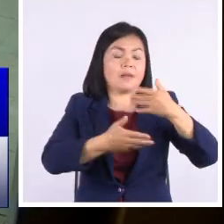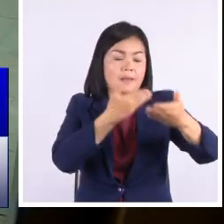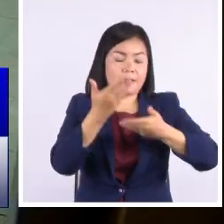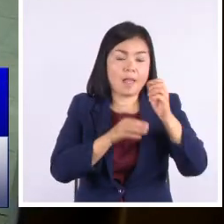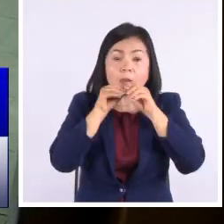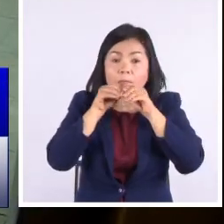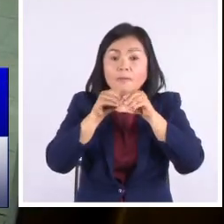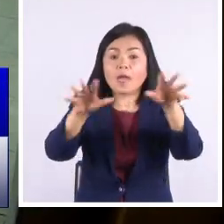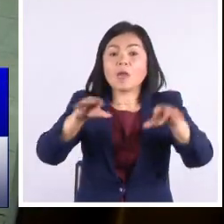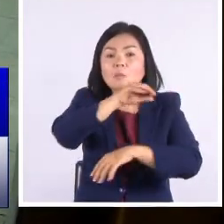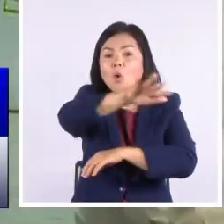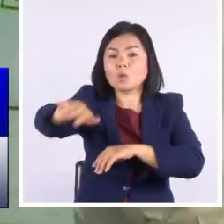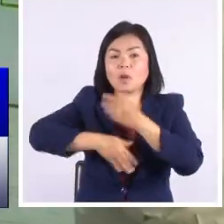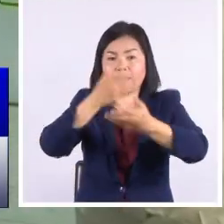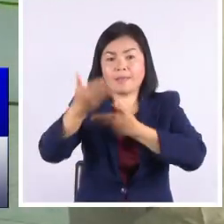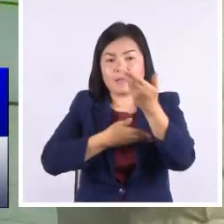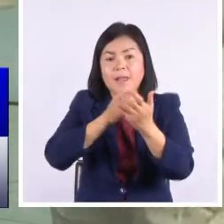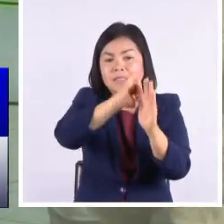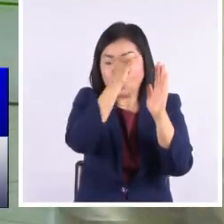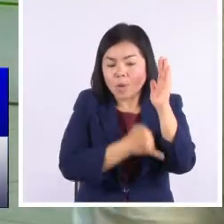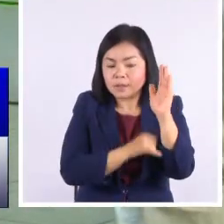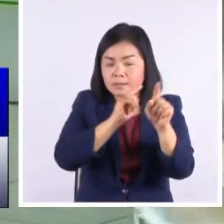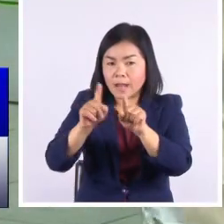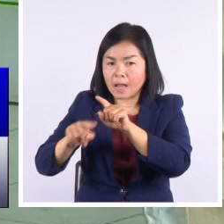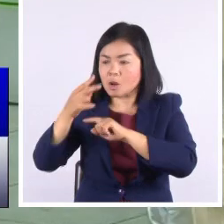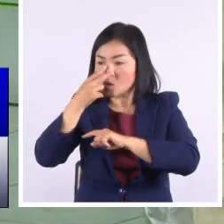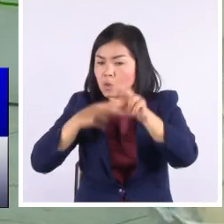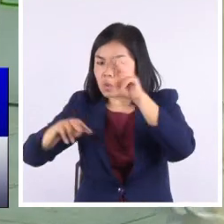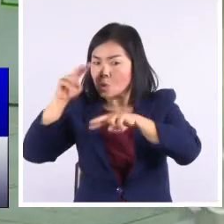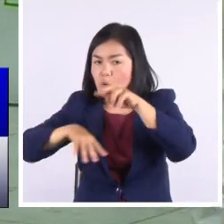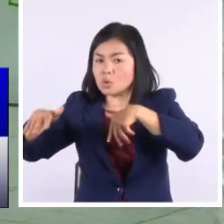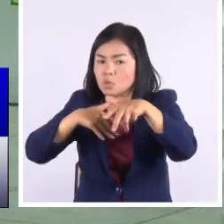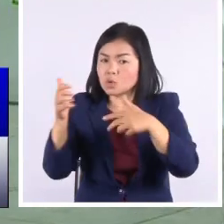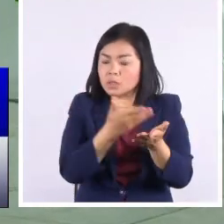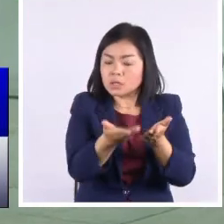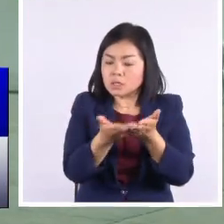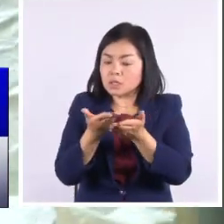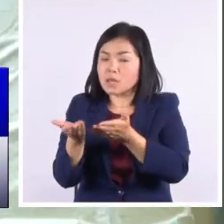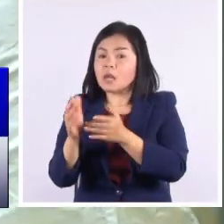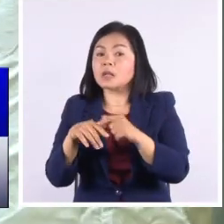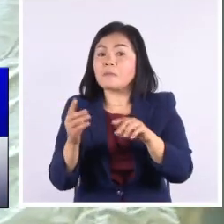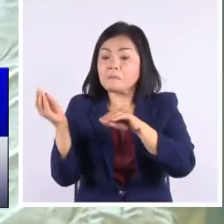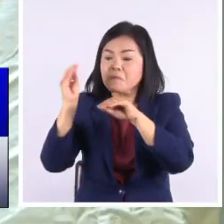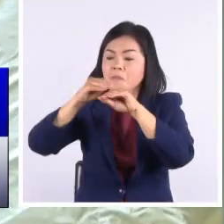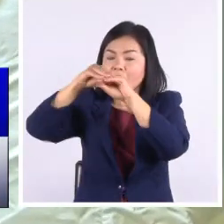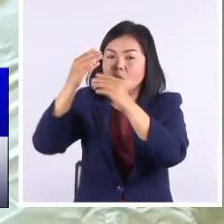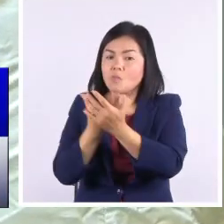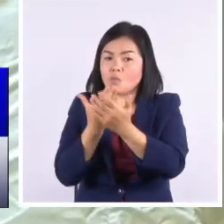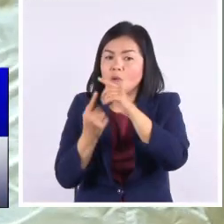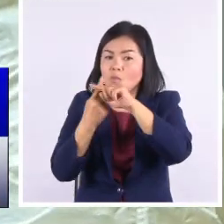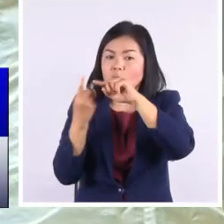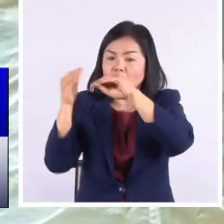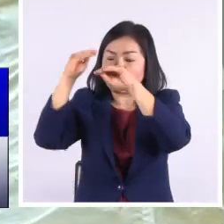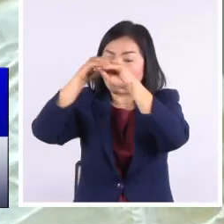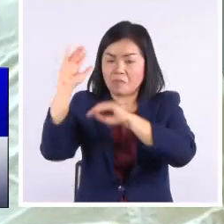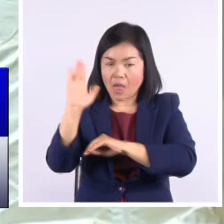จังหวัดและการค้าภายในจังหวัดนะครับติดตามสำนักงานความต้องการราคาสินค้าไม่มีการฉวยโอกาสปรับราคาขายปลีก